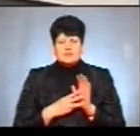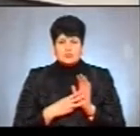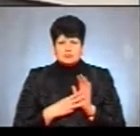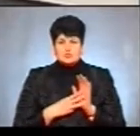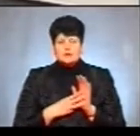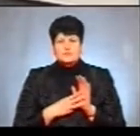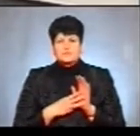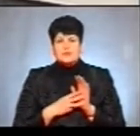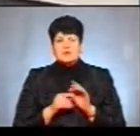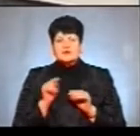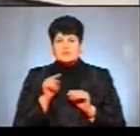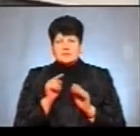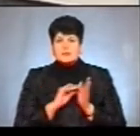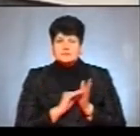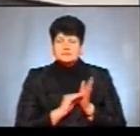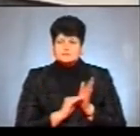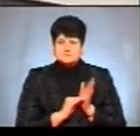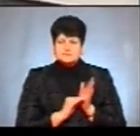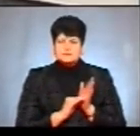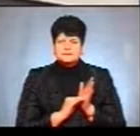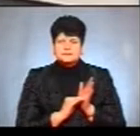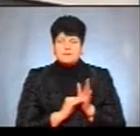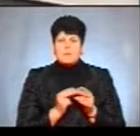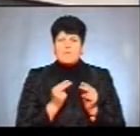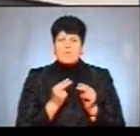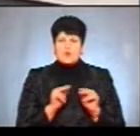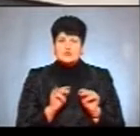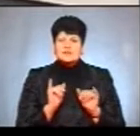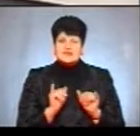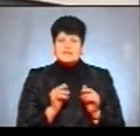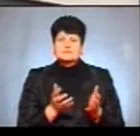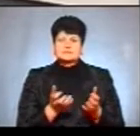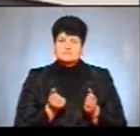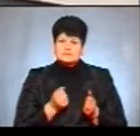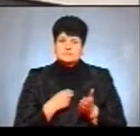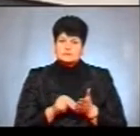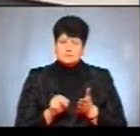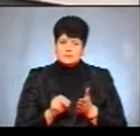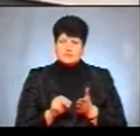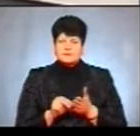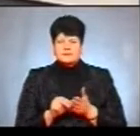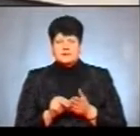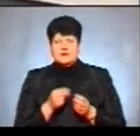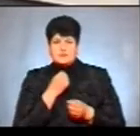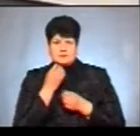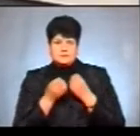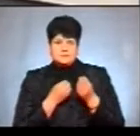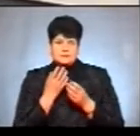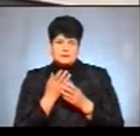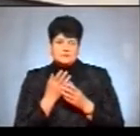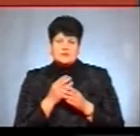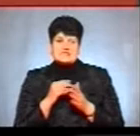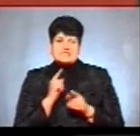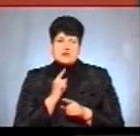1, що вона так і гласить. Продаж і набуття об'єктів, занесених до Червоної книги,